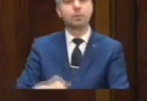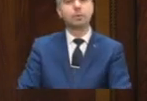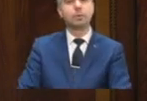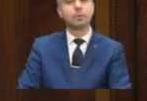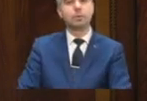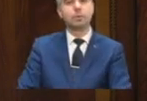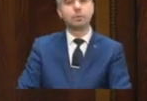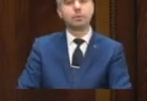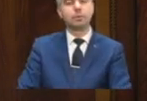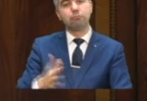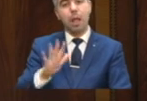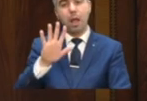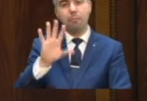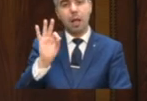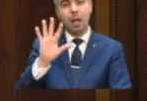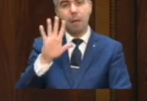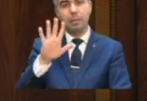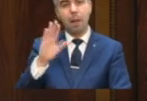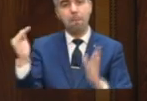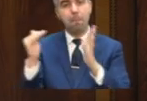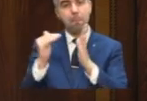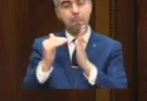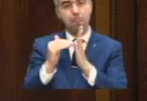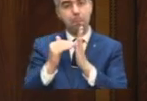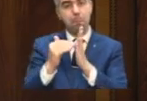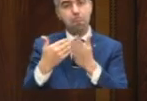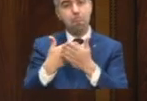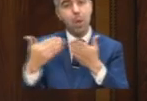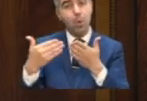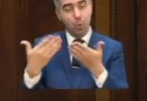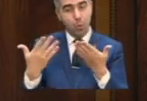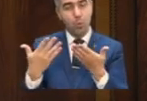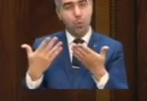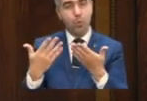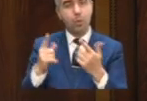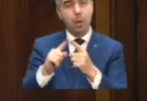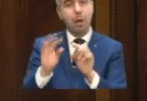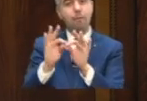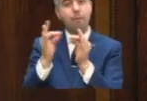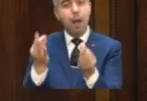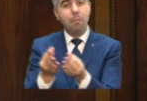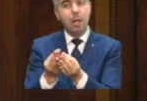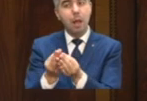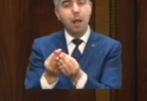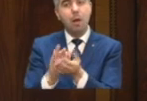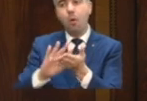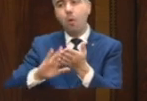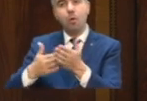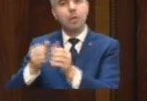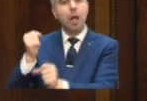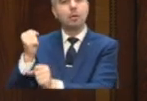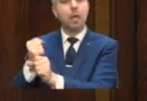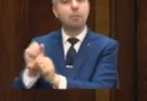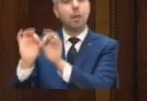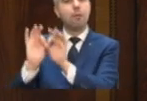يعني 5.5 مليون من الأسر المغربية كان حالها متوقفا بشكل